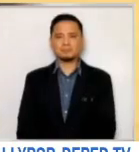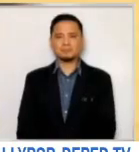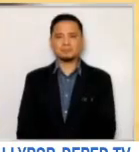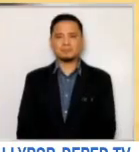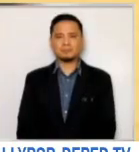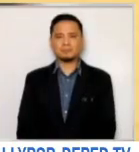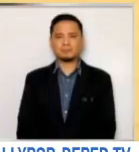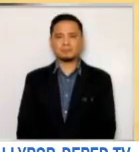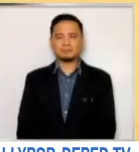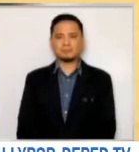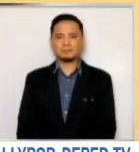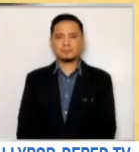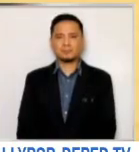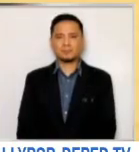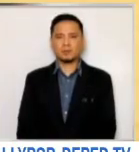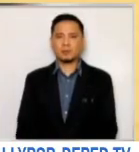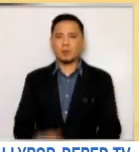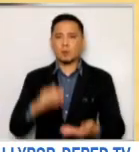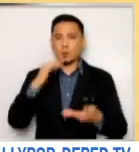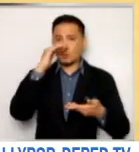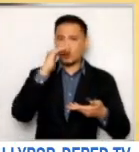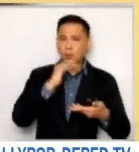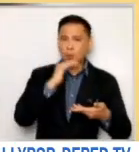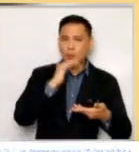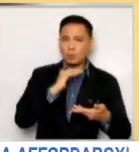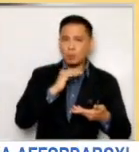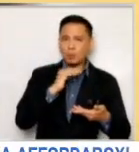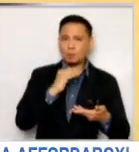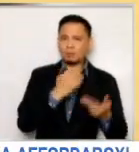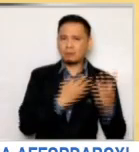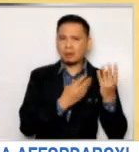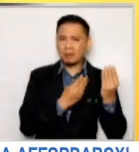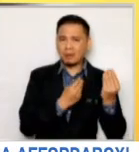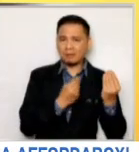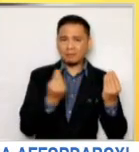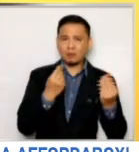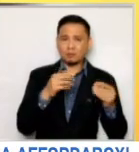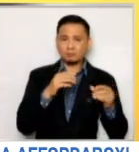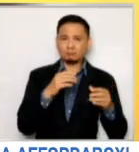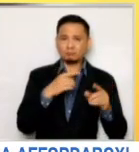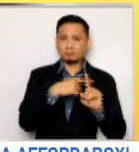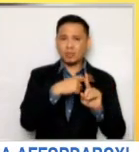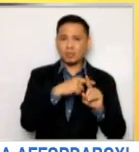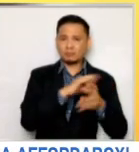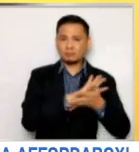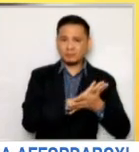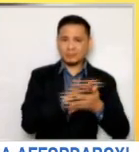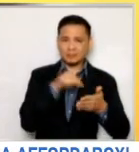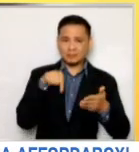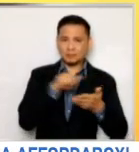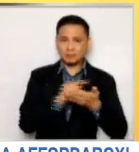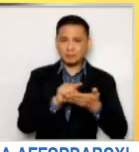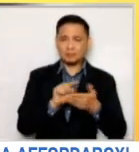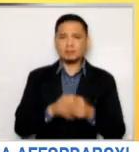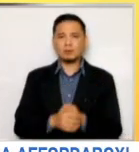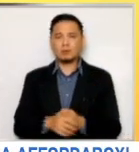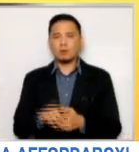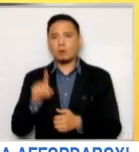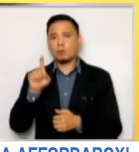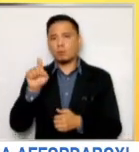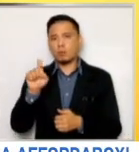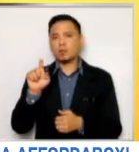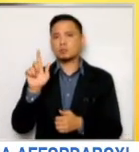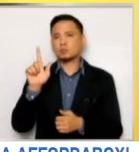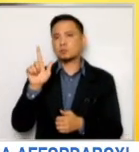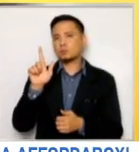Naitala ang pinakamababang active cases sa loob ng tatlong linggo. Sa tala po ng Department of Health, bumaba sa mahigit 127,000 ang